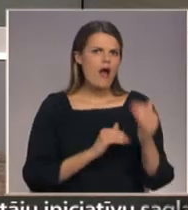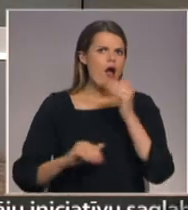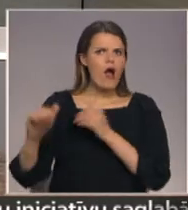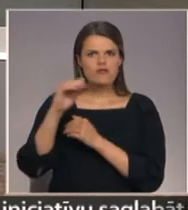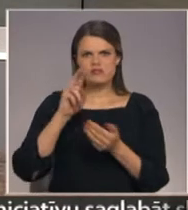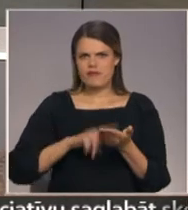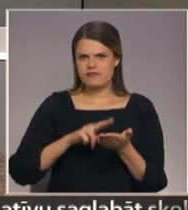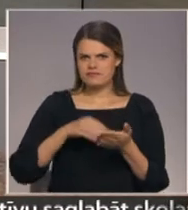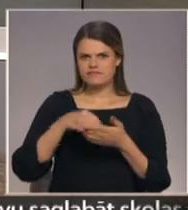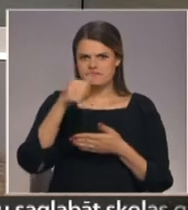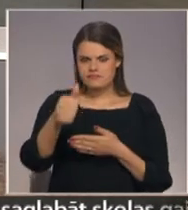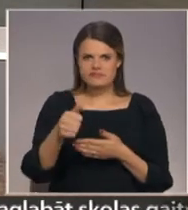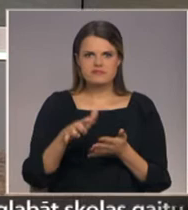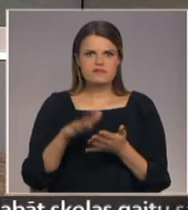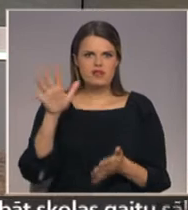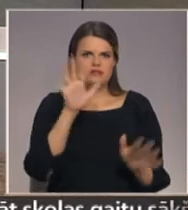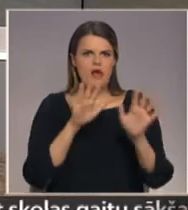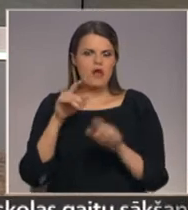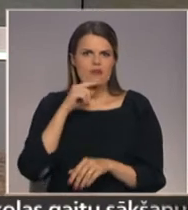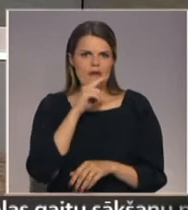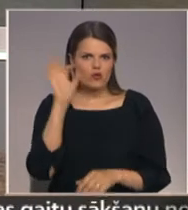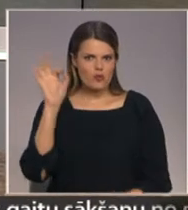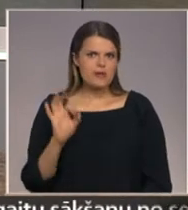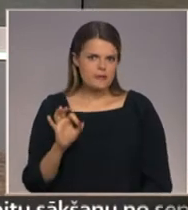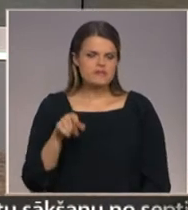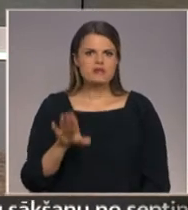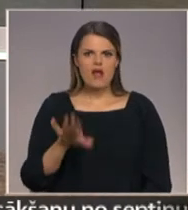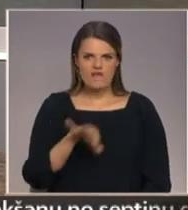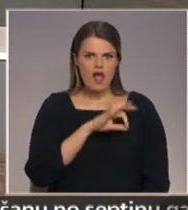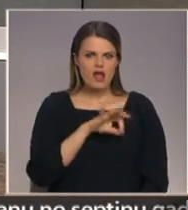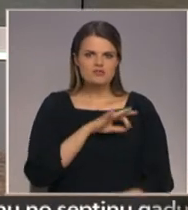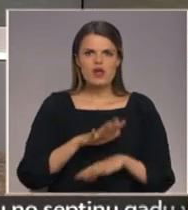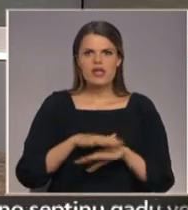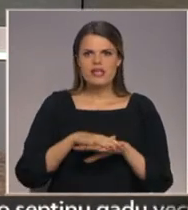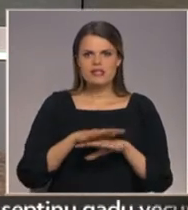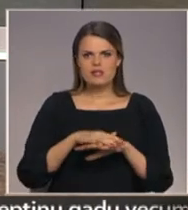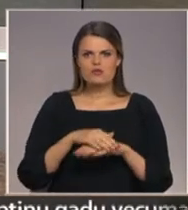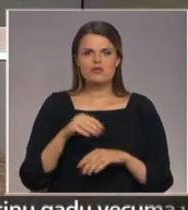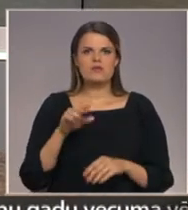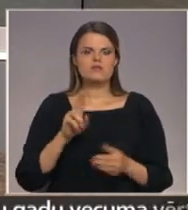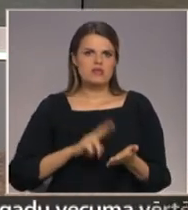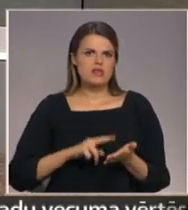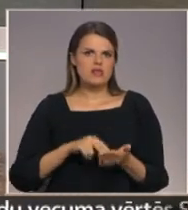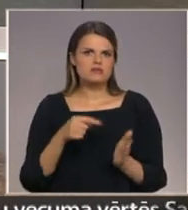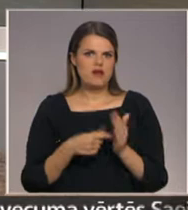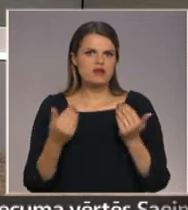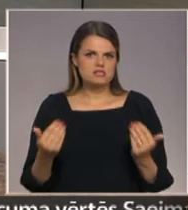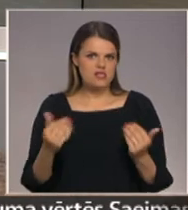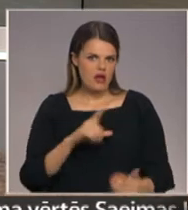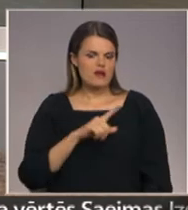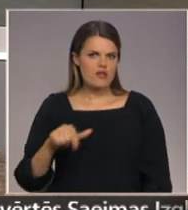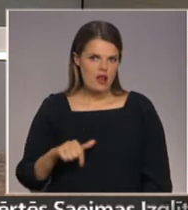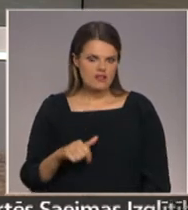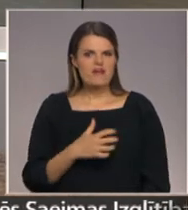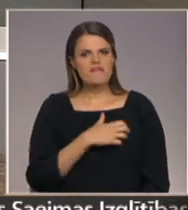Augsta īres maksa un liels ēnu ekonomikas īpatsvars – tā var raksturot īres tirgu, kāds pašlaik ir Latvijā. Šo situāciju